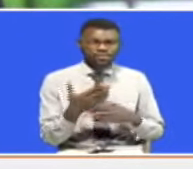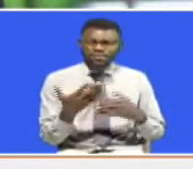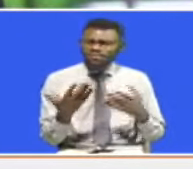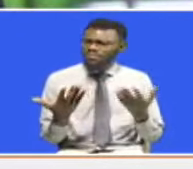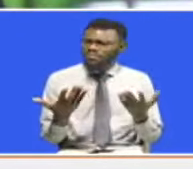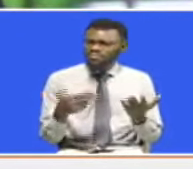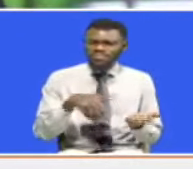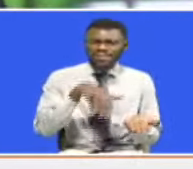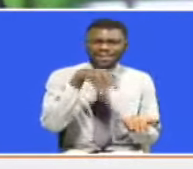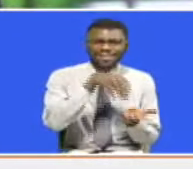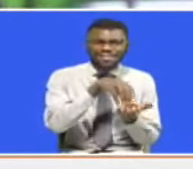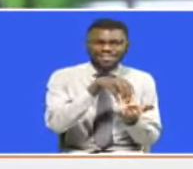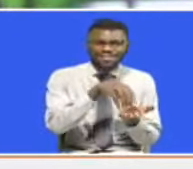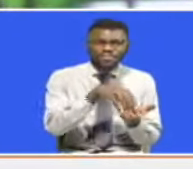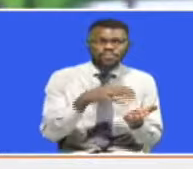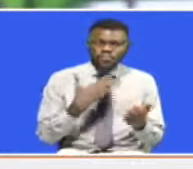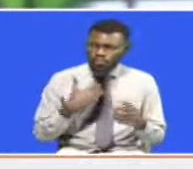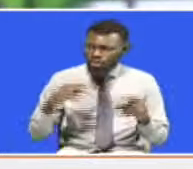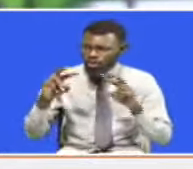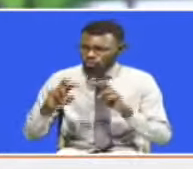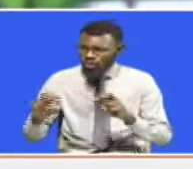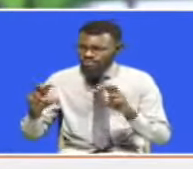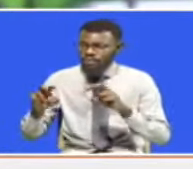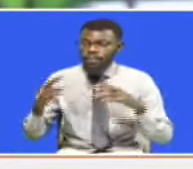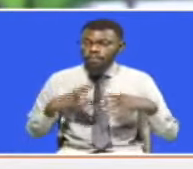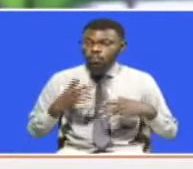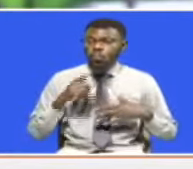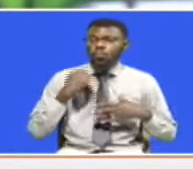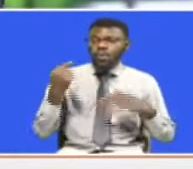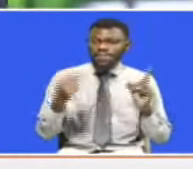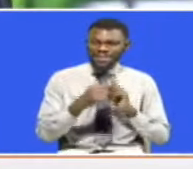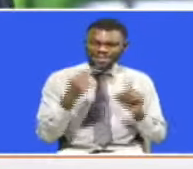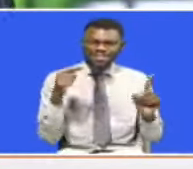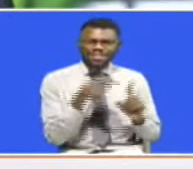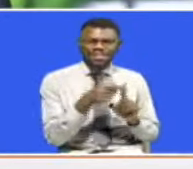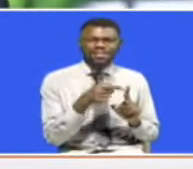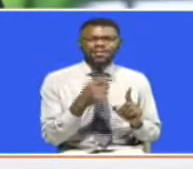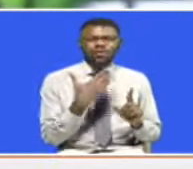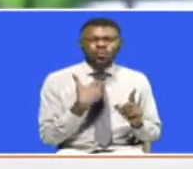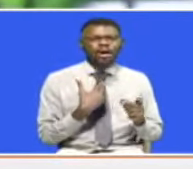investigated to get the culprits who did these mistakes.